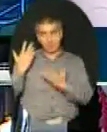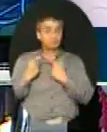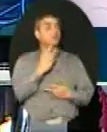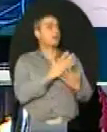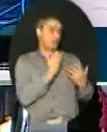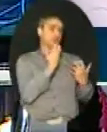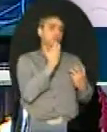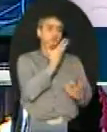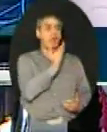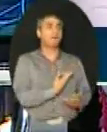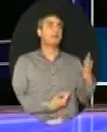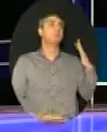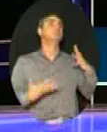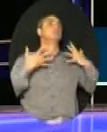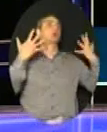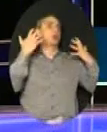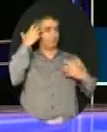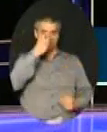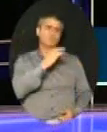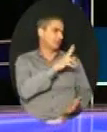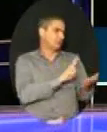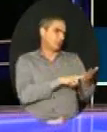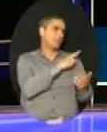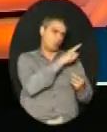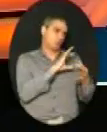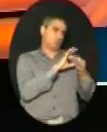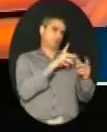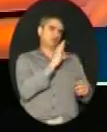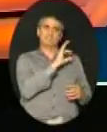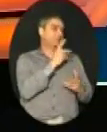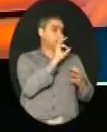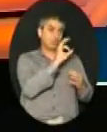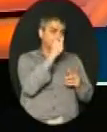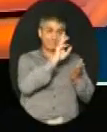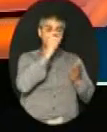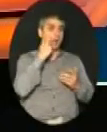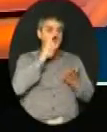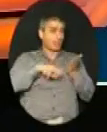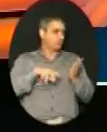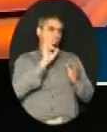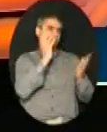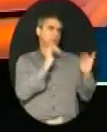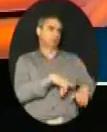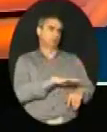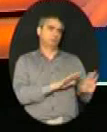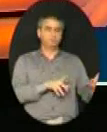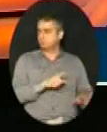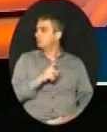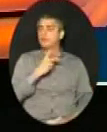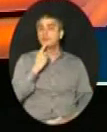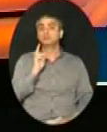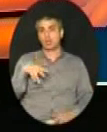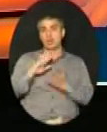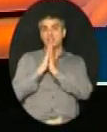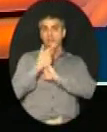שיתף בהתלבטות הזאת רבנים גדולים, אתה צודק שאריה זה שס, ואם הוא פורש אין שס, מת השס. לא, הדבר היחיד שיכול פה